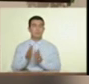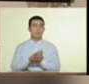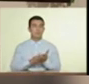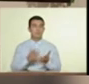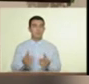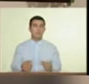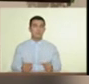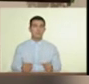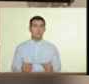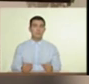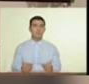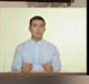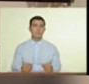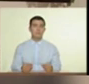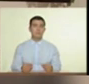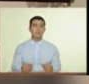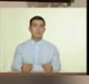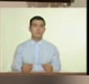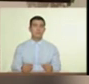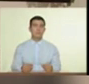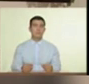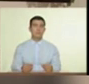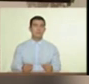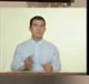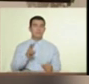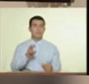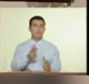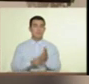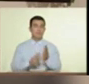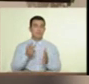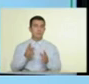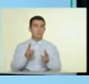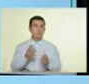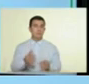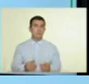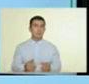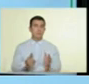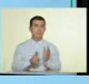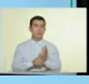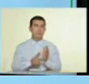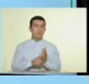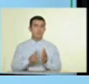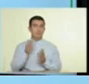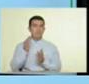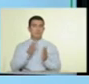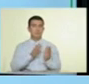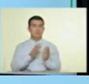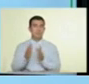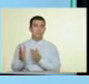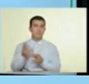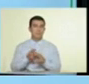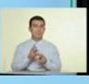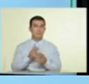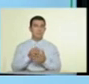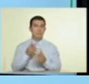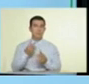o'tishimiz mumkin. Darsligingizdagi 283-chi masala. 7 qatorning har biriga 24